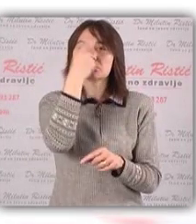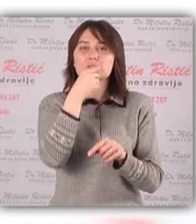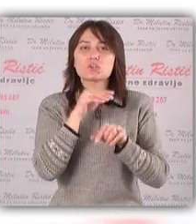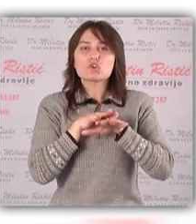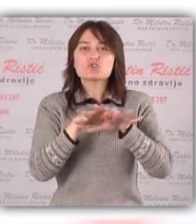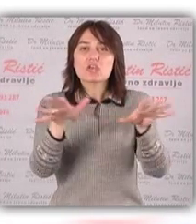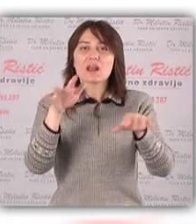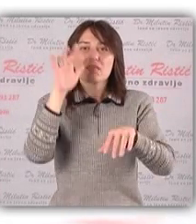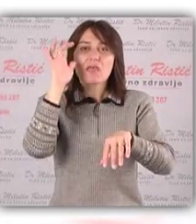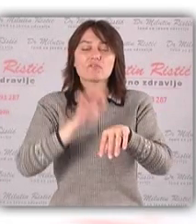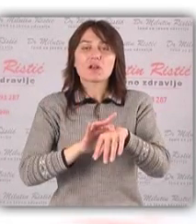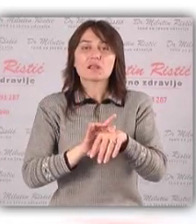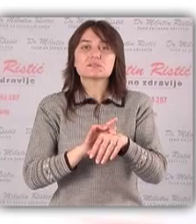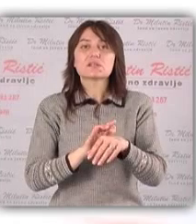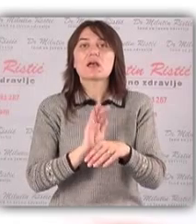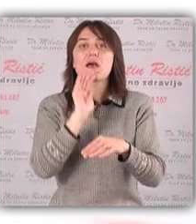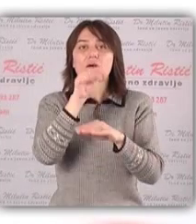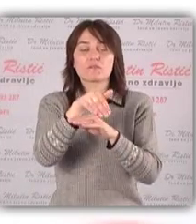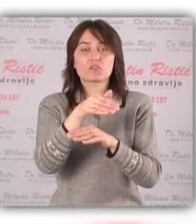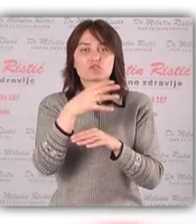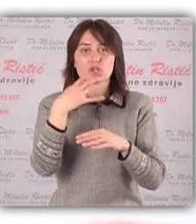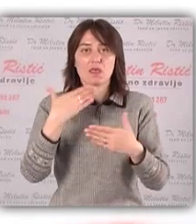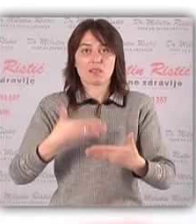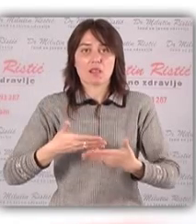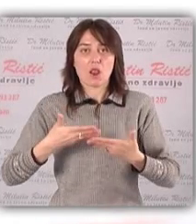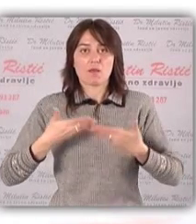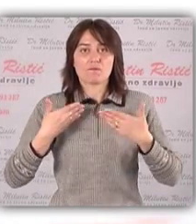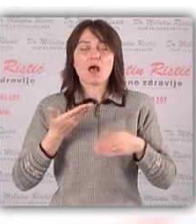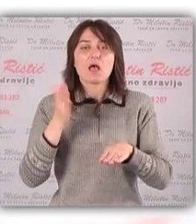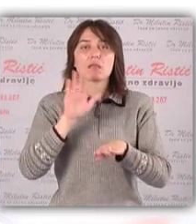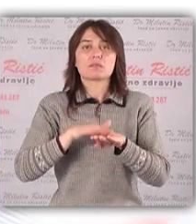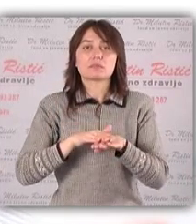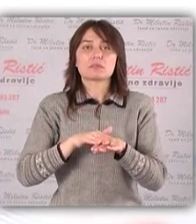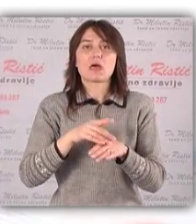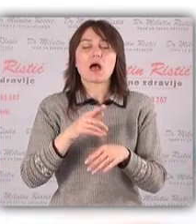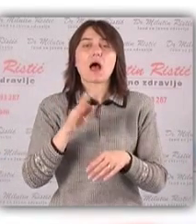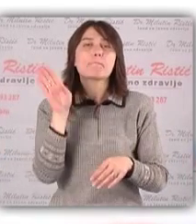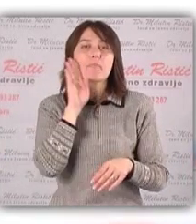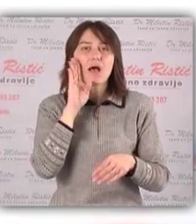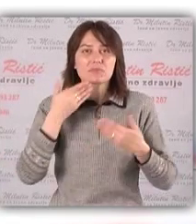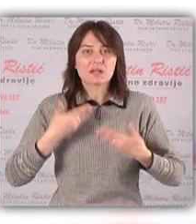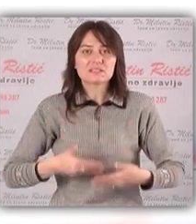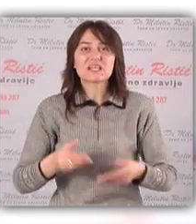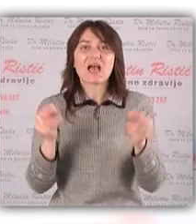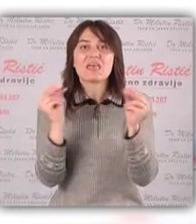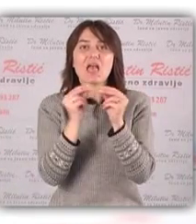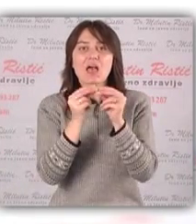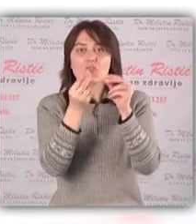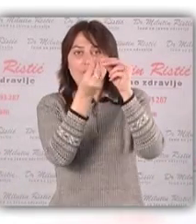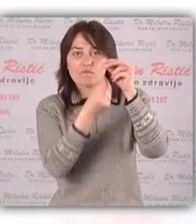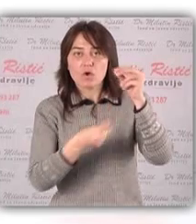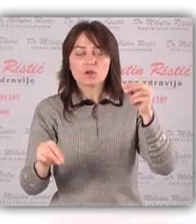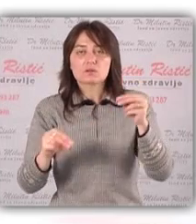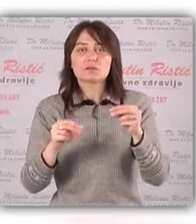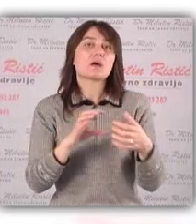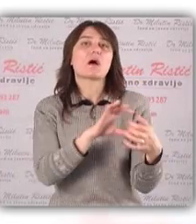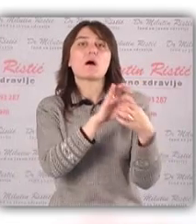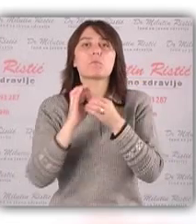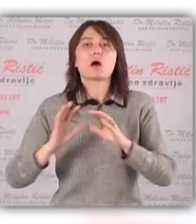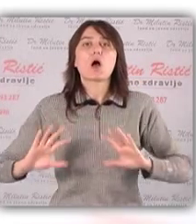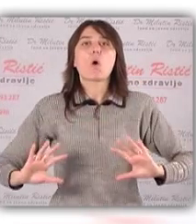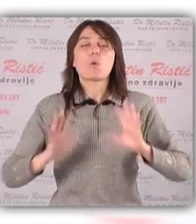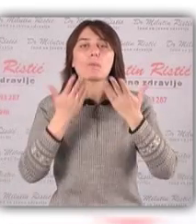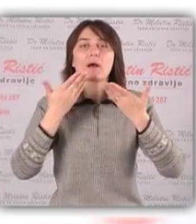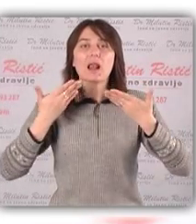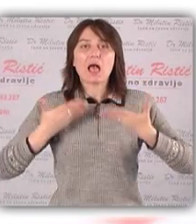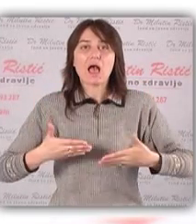smislu širenja infekcije na više partije, na matericu, na jajovode, što izaziva hronična